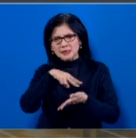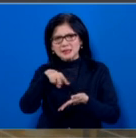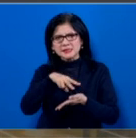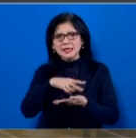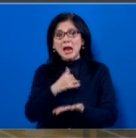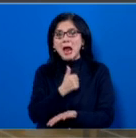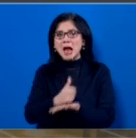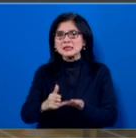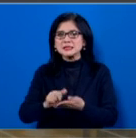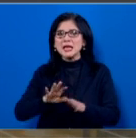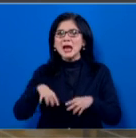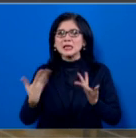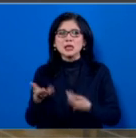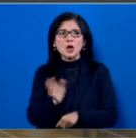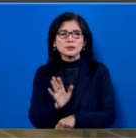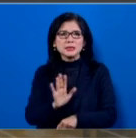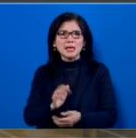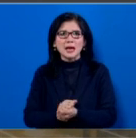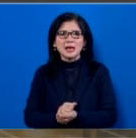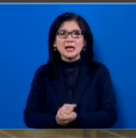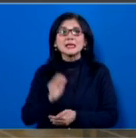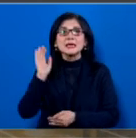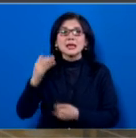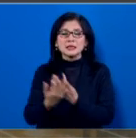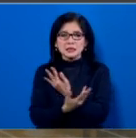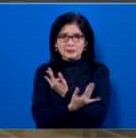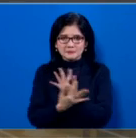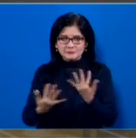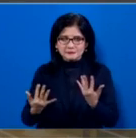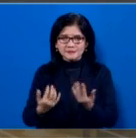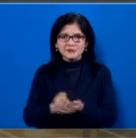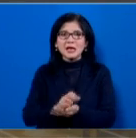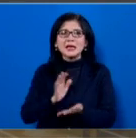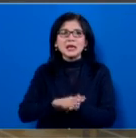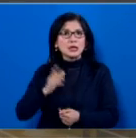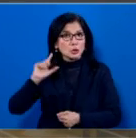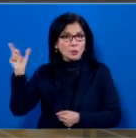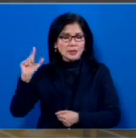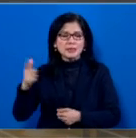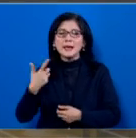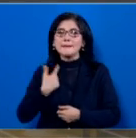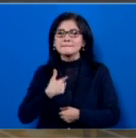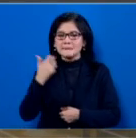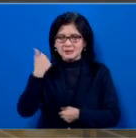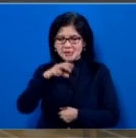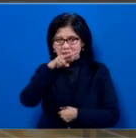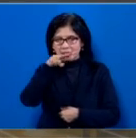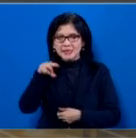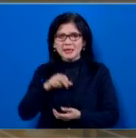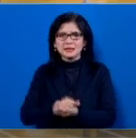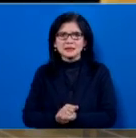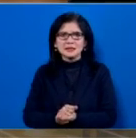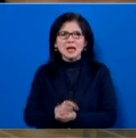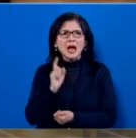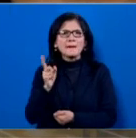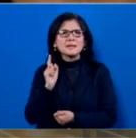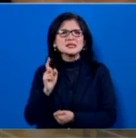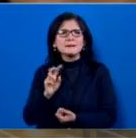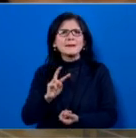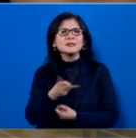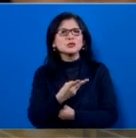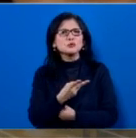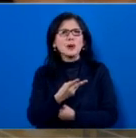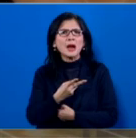meng-entry datanya, dan kemudian publik di seluruh Indonesia, bahkan di luar negeri, bisa melihat hasilnya. Wow. Mengapa harus dirubah seperti itu, Mbak Elina? Bukankah